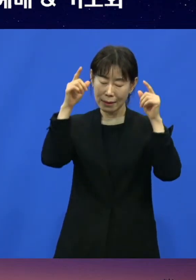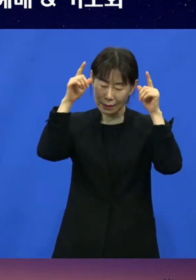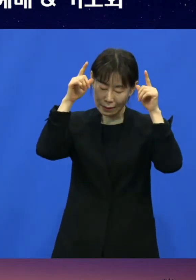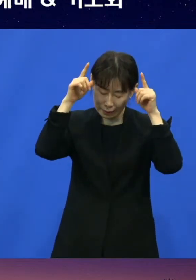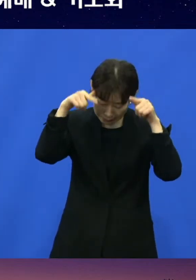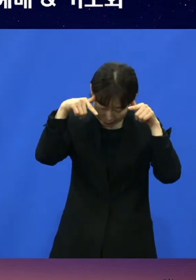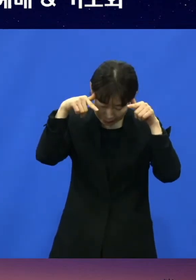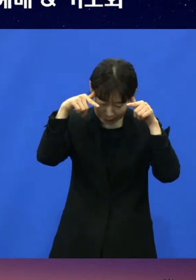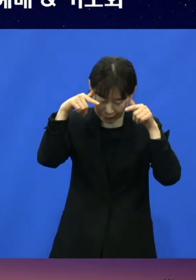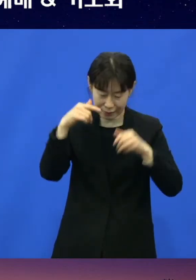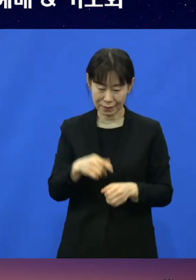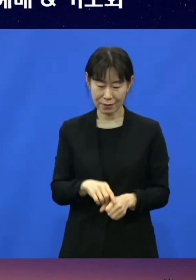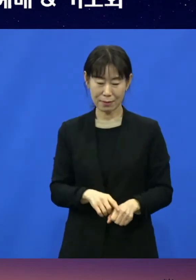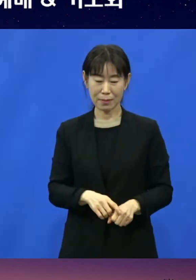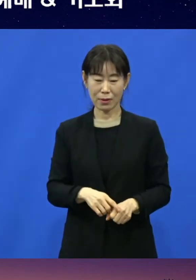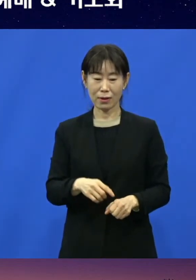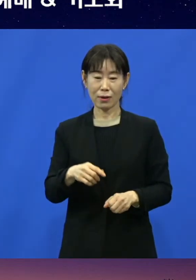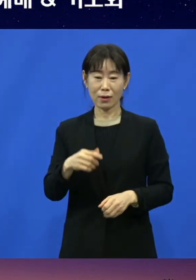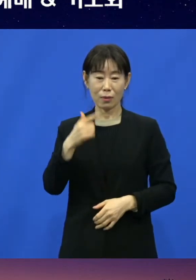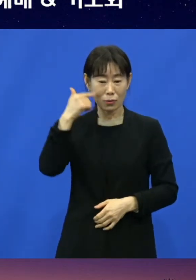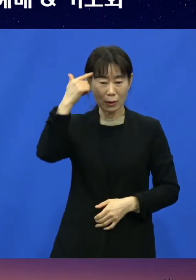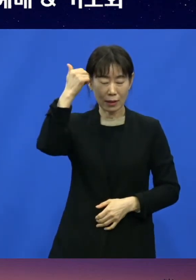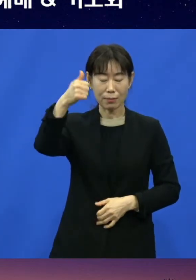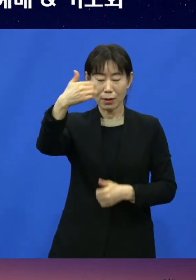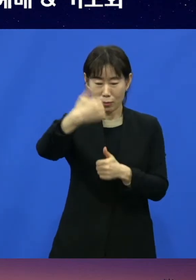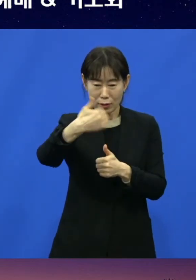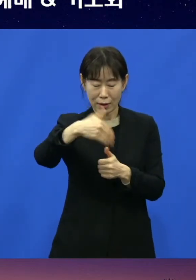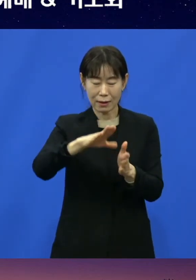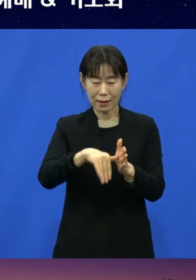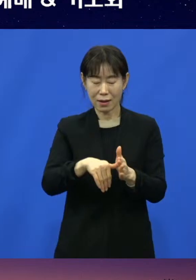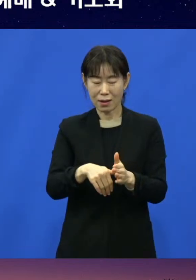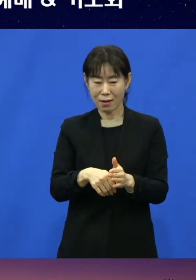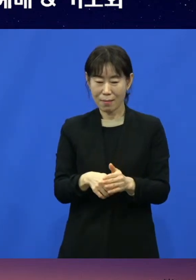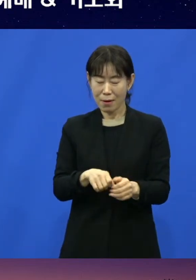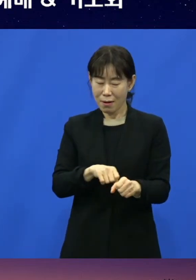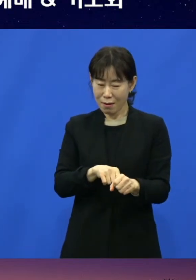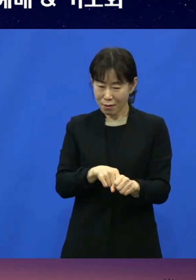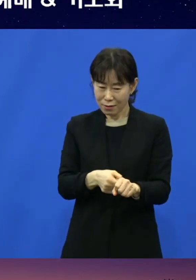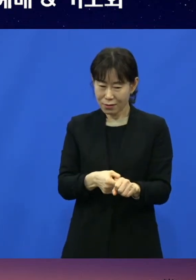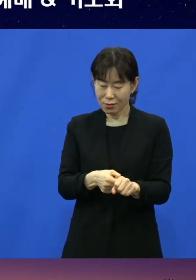교육자들이 약간 부탁을 할까 말까 고민하게 하는 얼굴이 있어요.